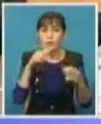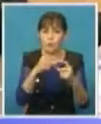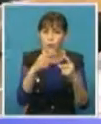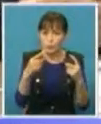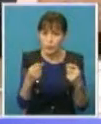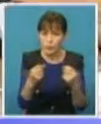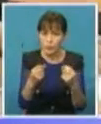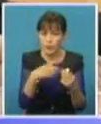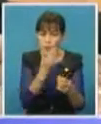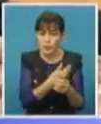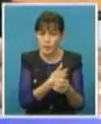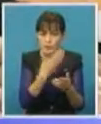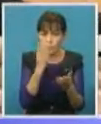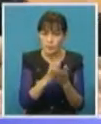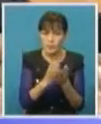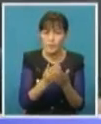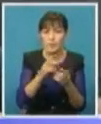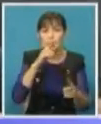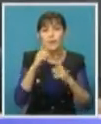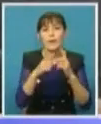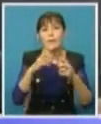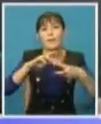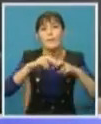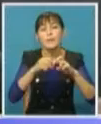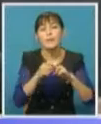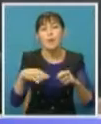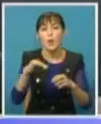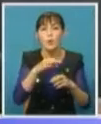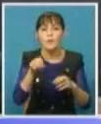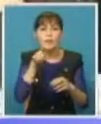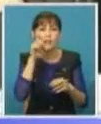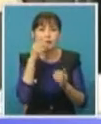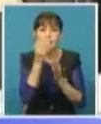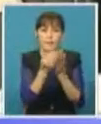қалды жастар тарапынан. Алғашқы отырыста талқыланған проблемаларды облыстық жастар